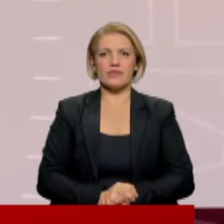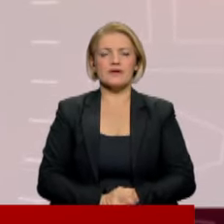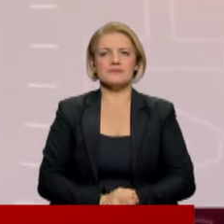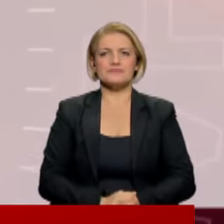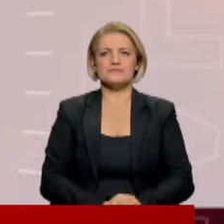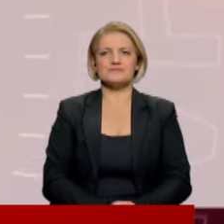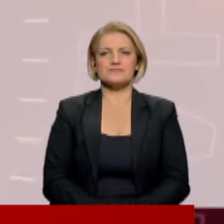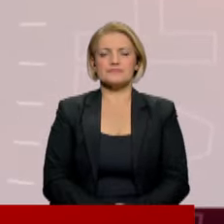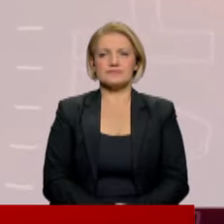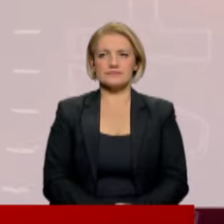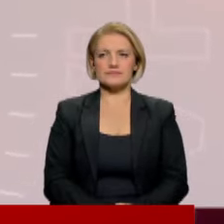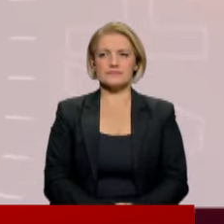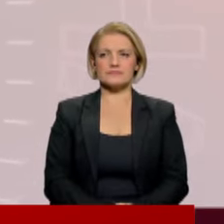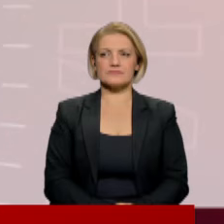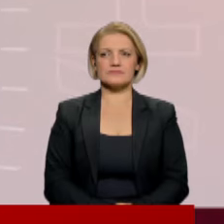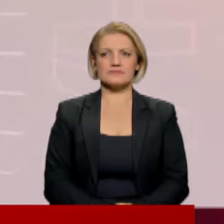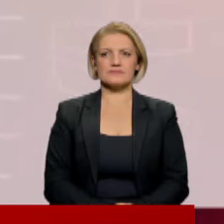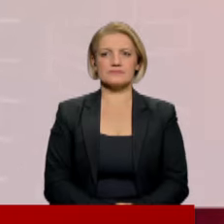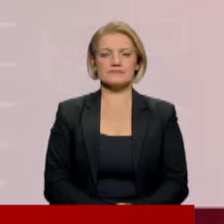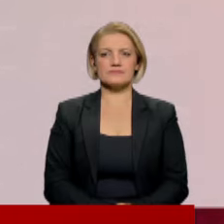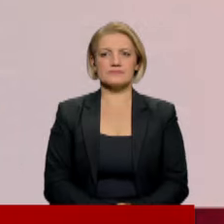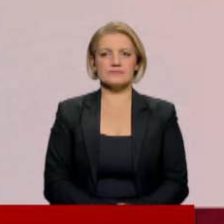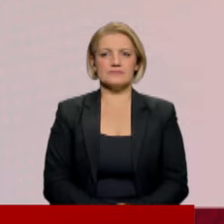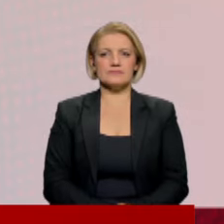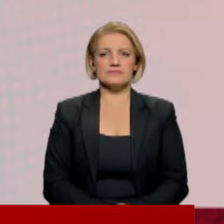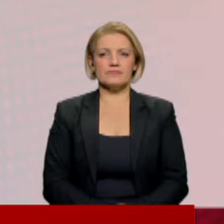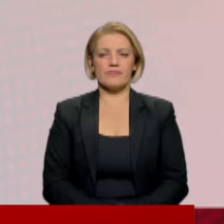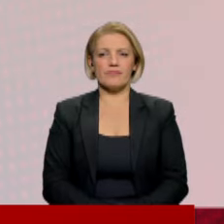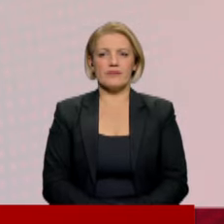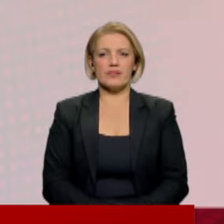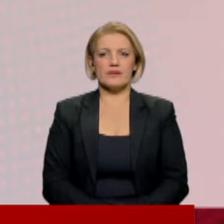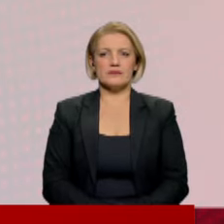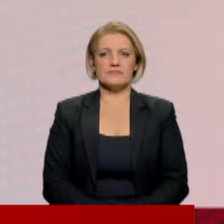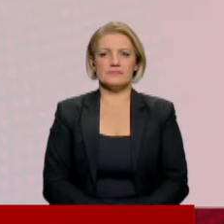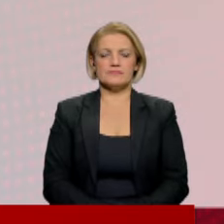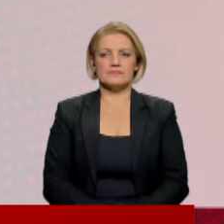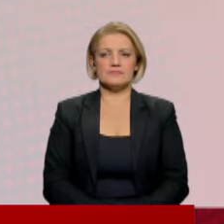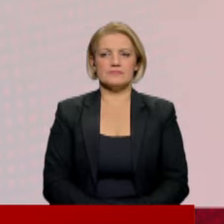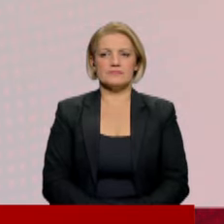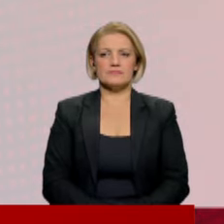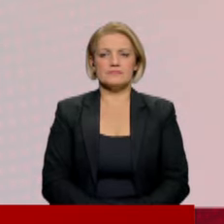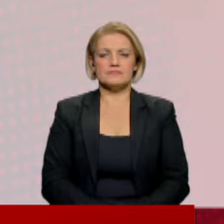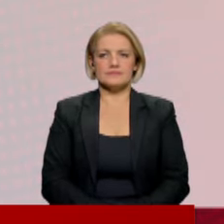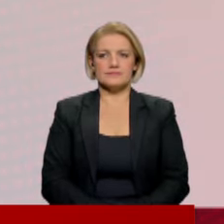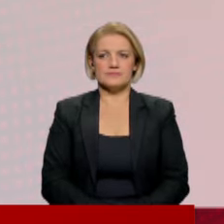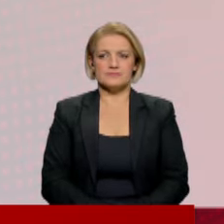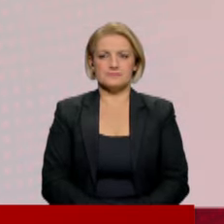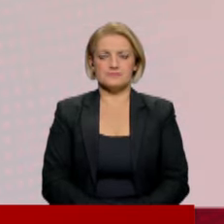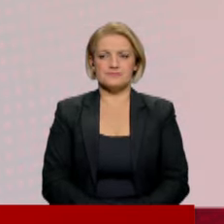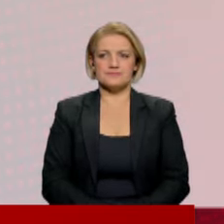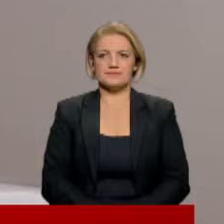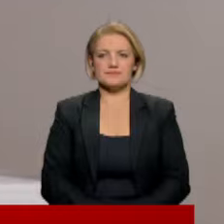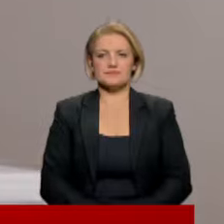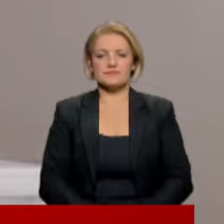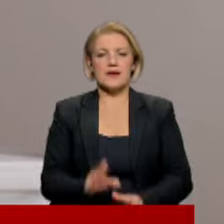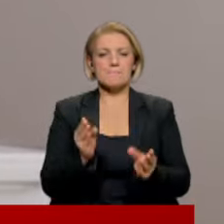herhangi bir şey olmadı çocuğun adli tıp süreci başlatılmadı çocuk defnedildi zaten bir şey olmaz Evet ondan dolayı bir şey